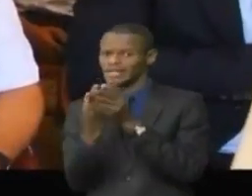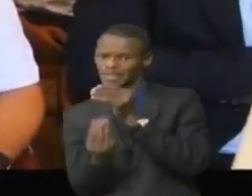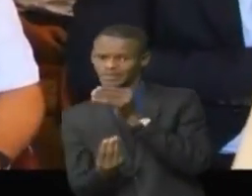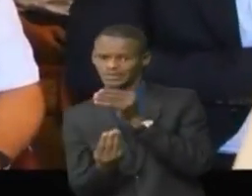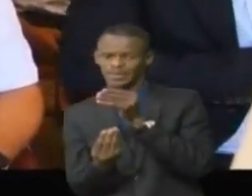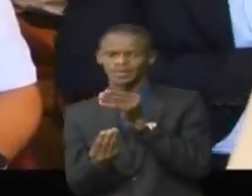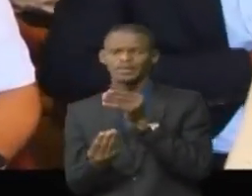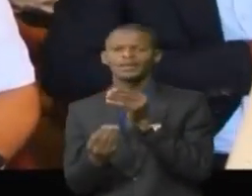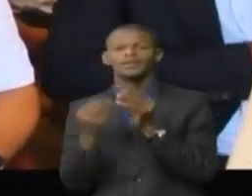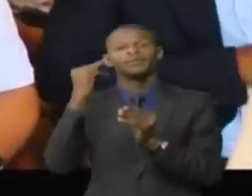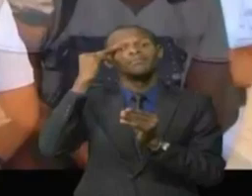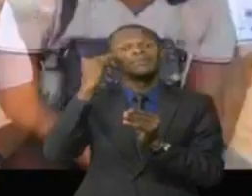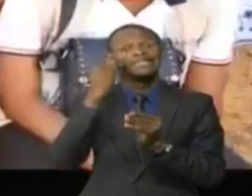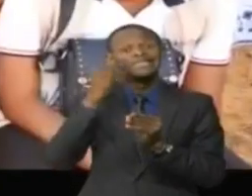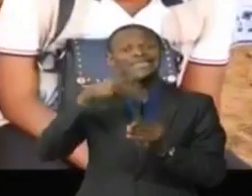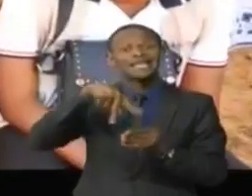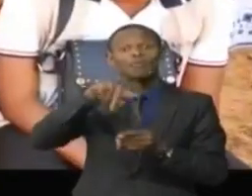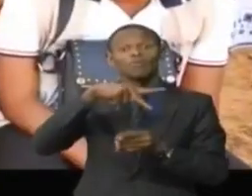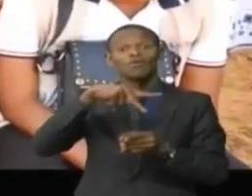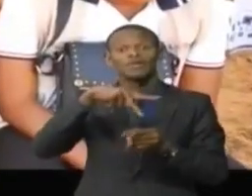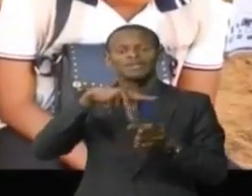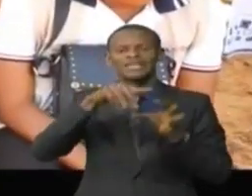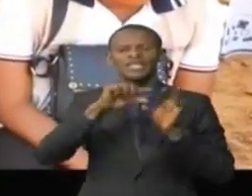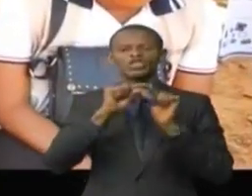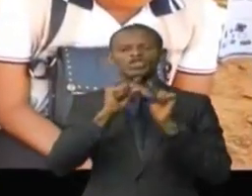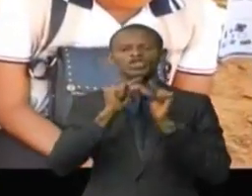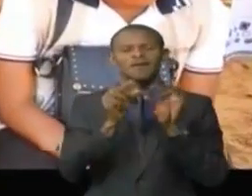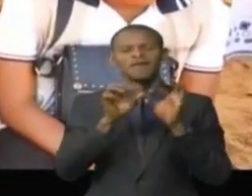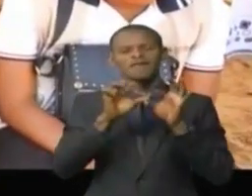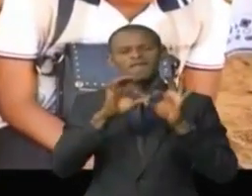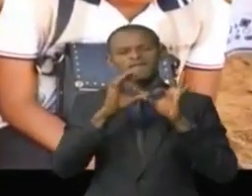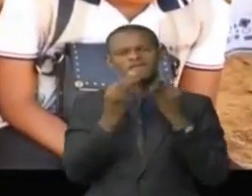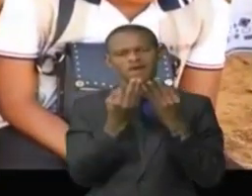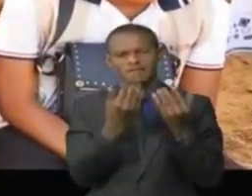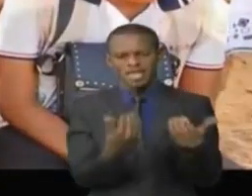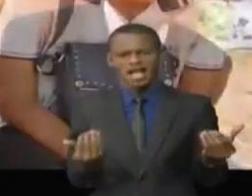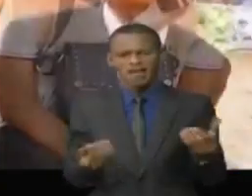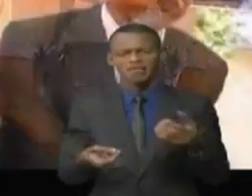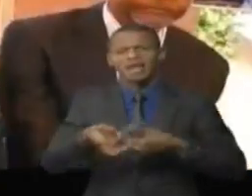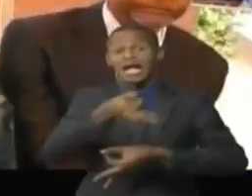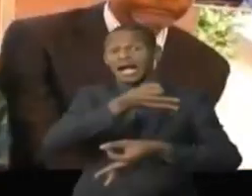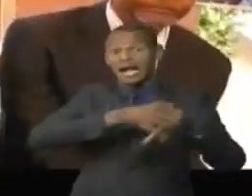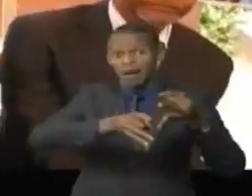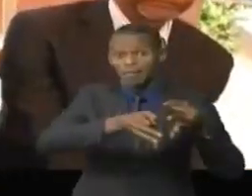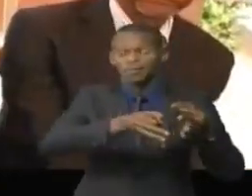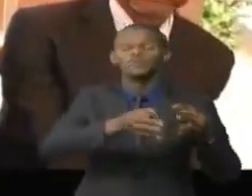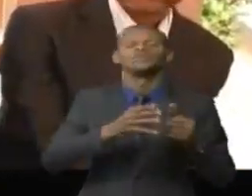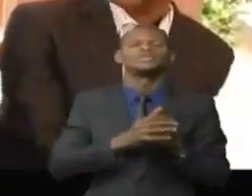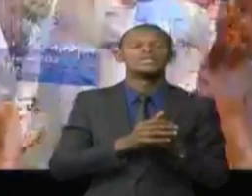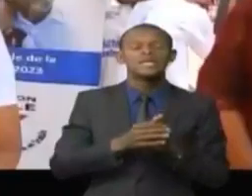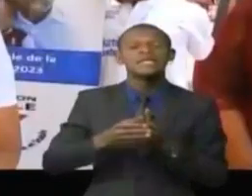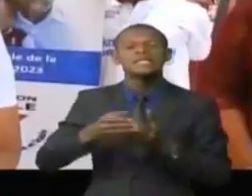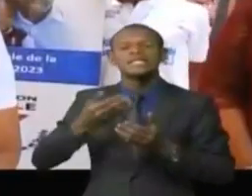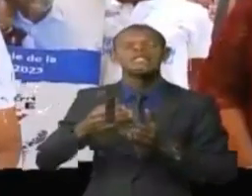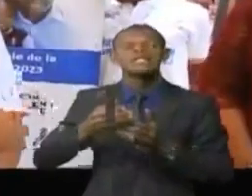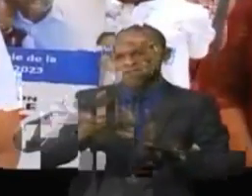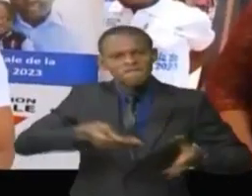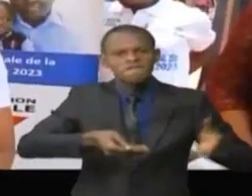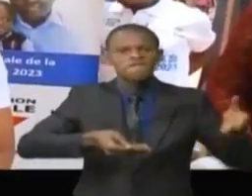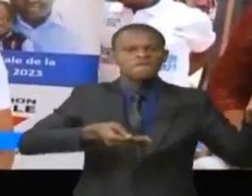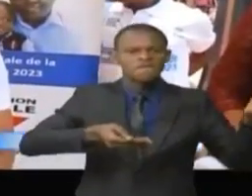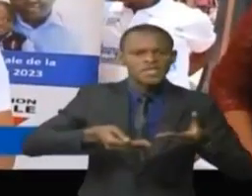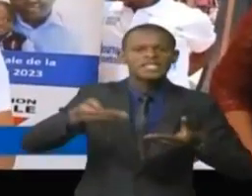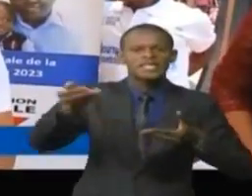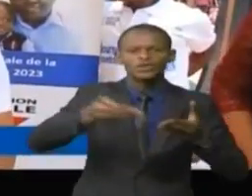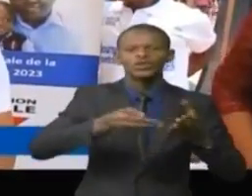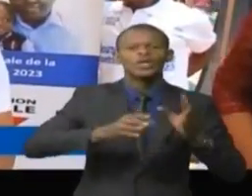ministre provincial de genre, famille et enfants, lance cette invitation à toutes les couches sociales.